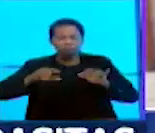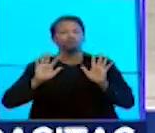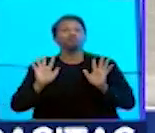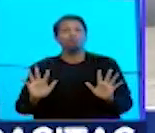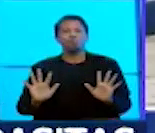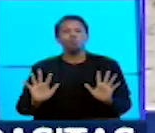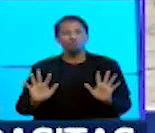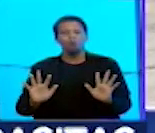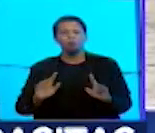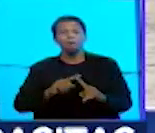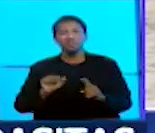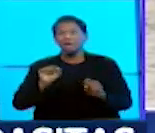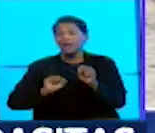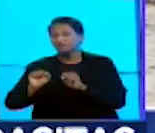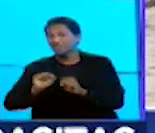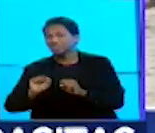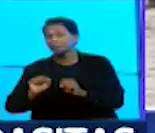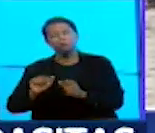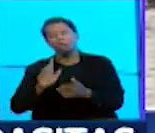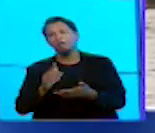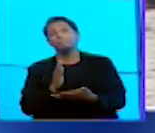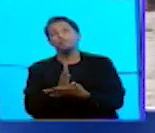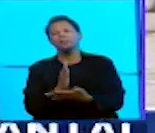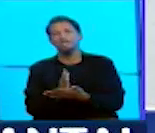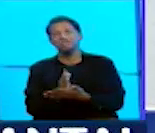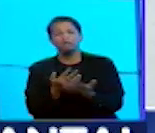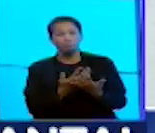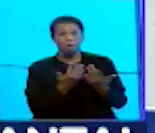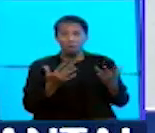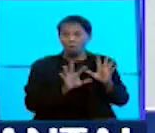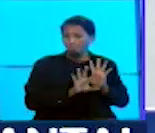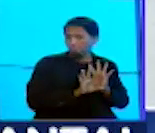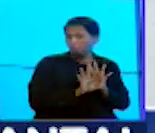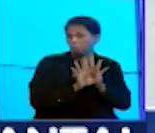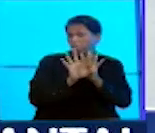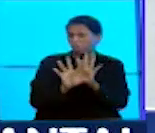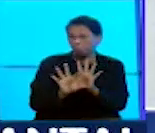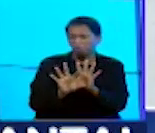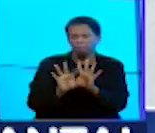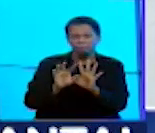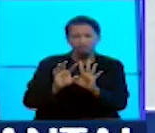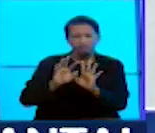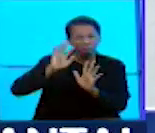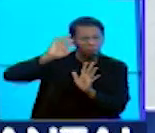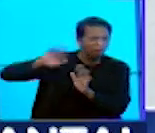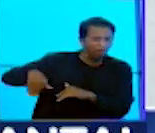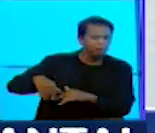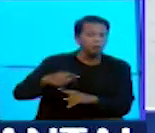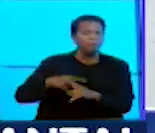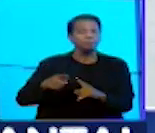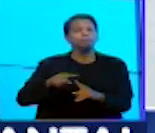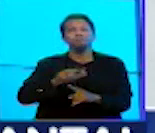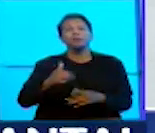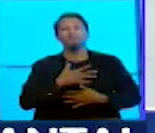pembatasan aktivitas ini, pengunjung yang datang mengaku tidak mempersoalkan hal itu, namun mereka justru bisa menikmati,